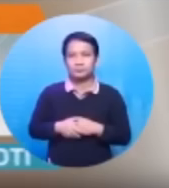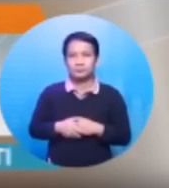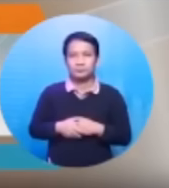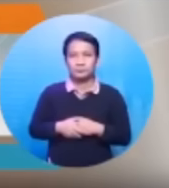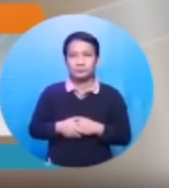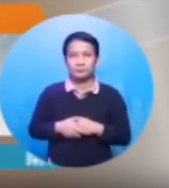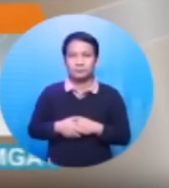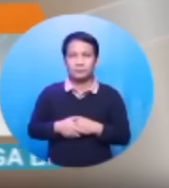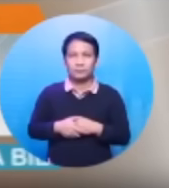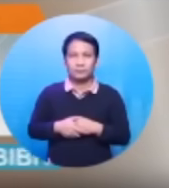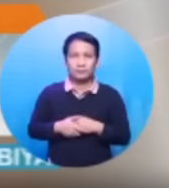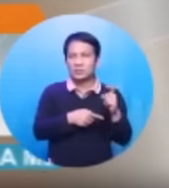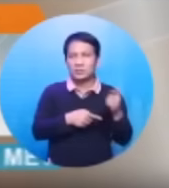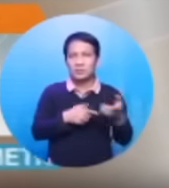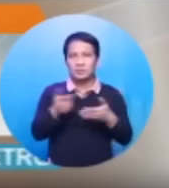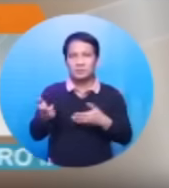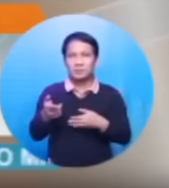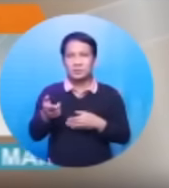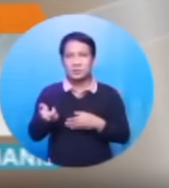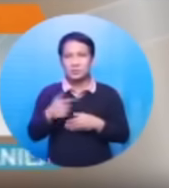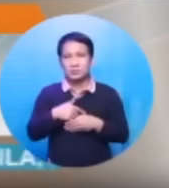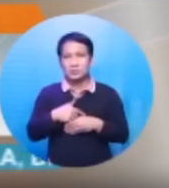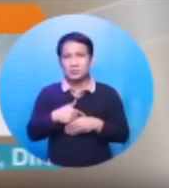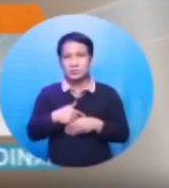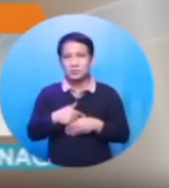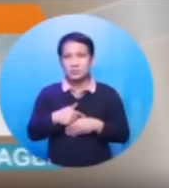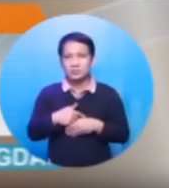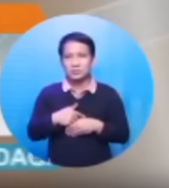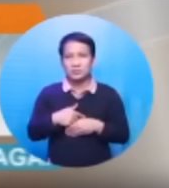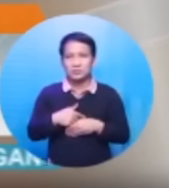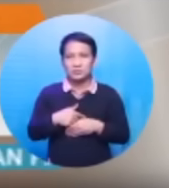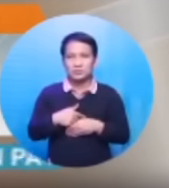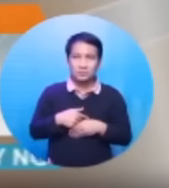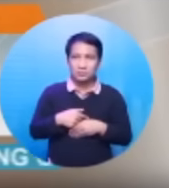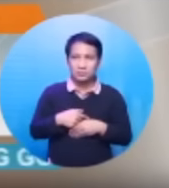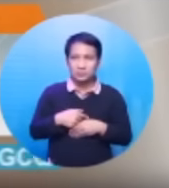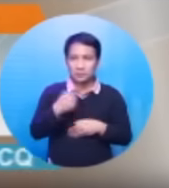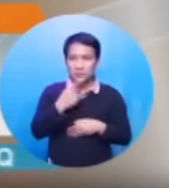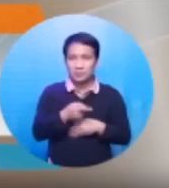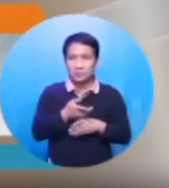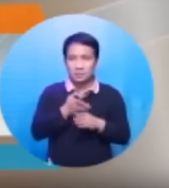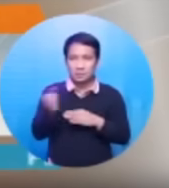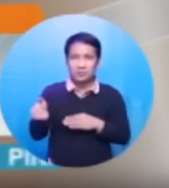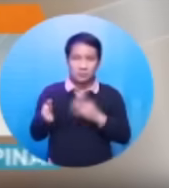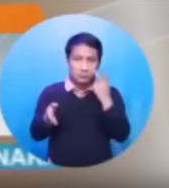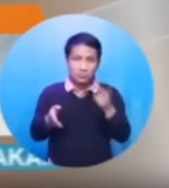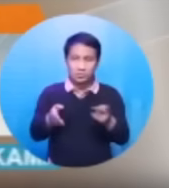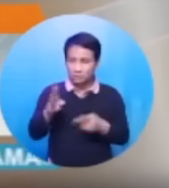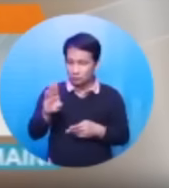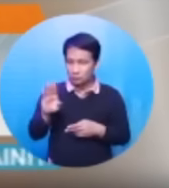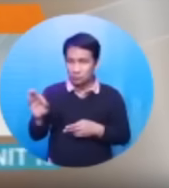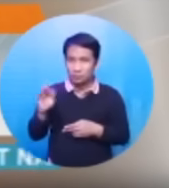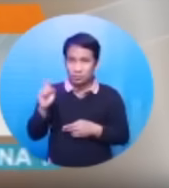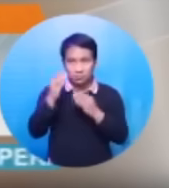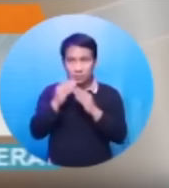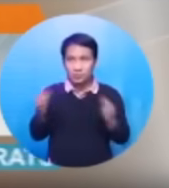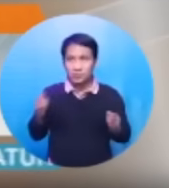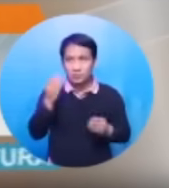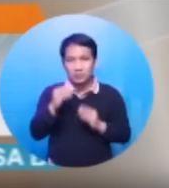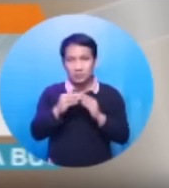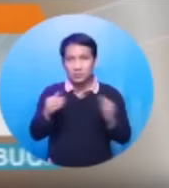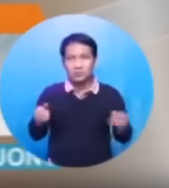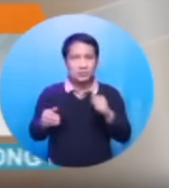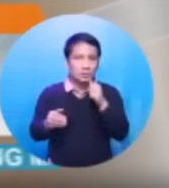nitong boyfriend ng ex mo? That time po kasi galing po ako sa kaibigan ko. Tapos nakita ko po yung ex ko sa bahay ni Jomel.